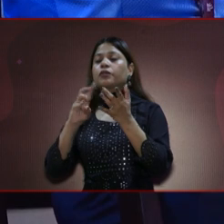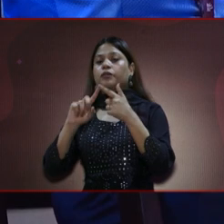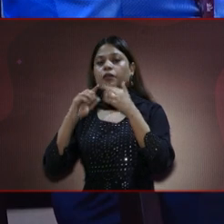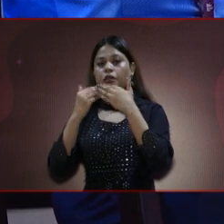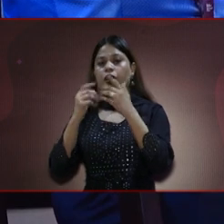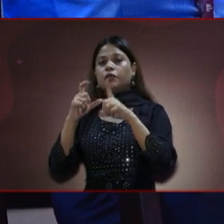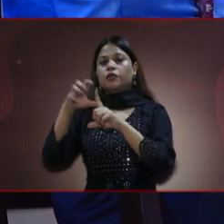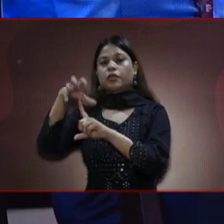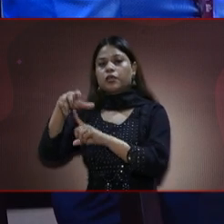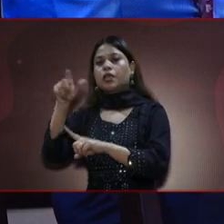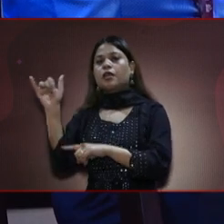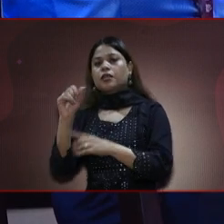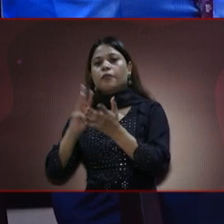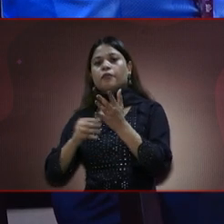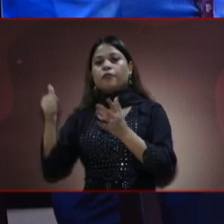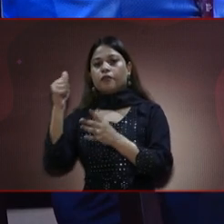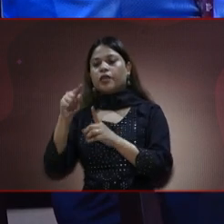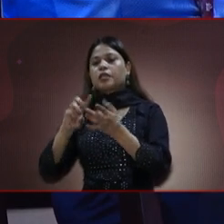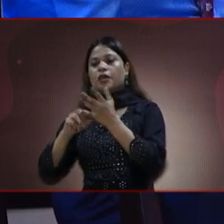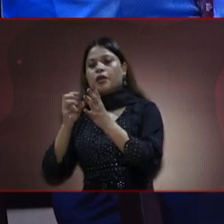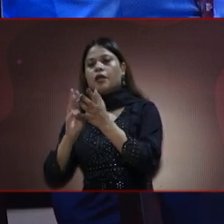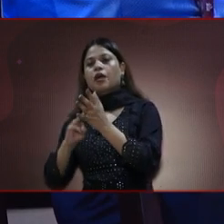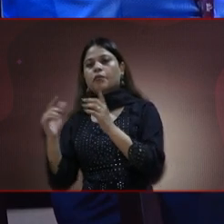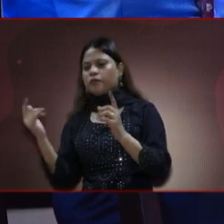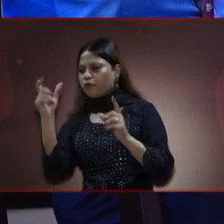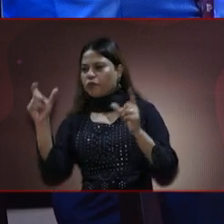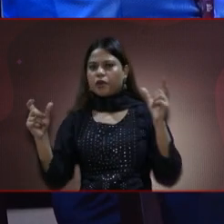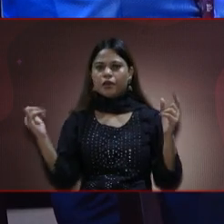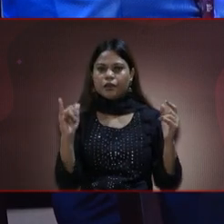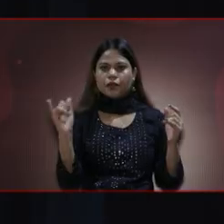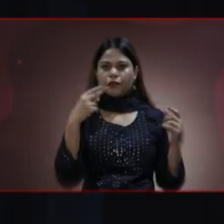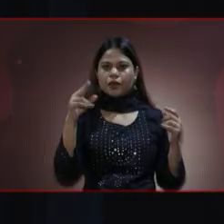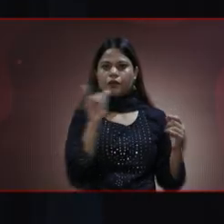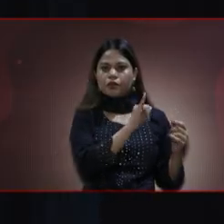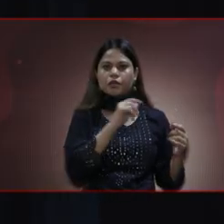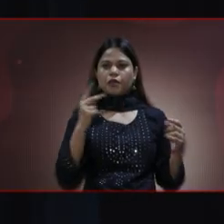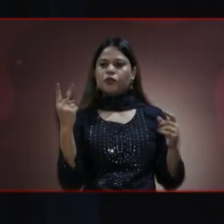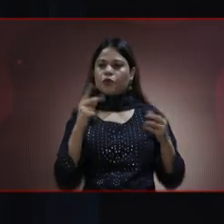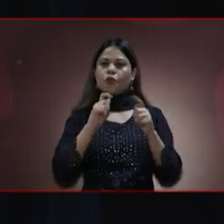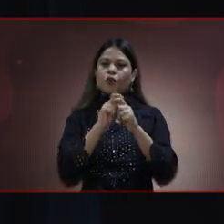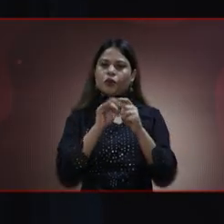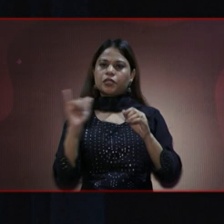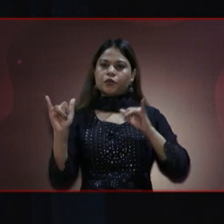हम दोनों मिलके अमेजोन और इंडियन पोस्टल सर्विस दोनों मिलके हम एक जो गेटवे